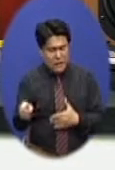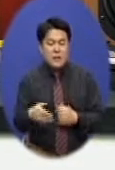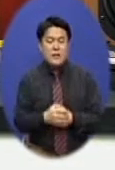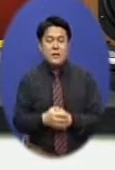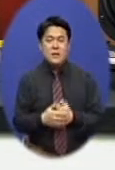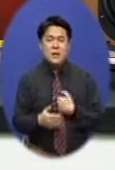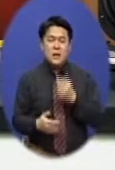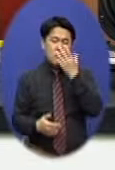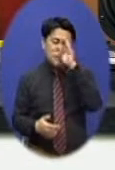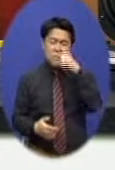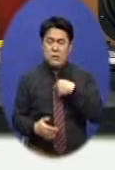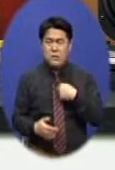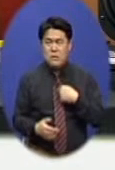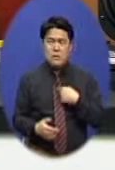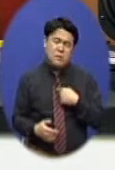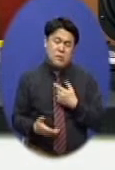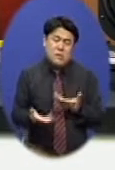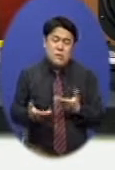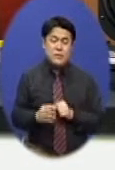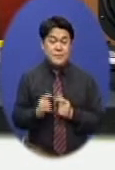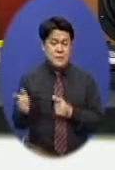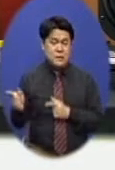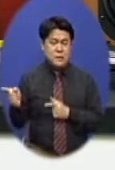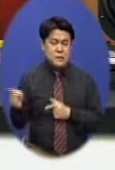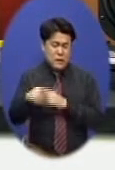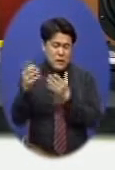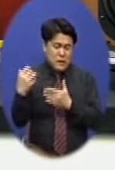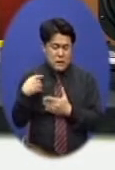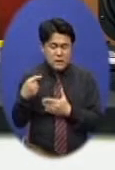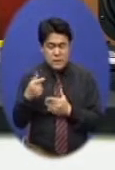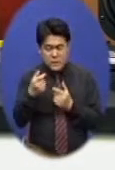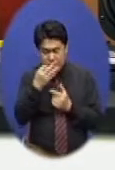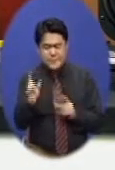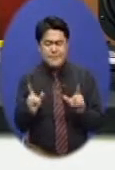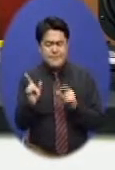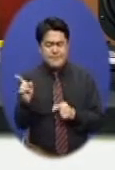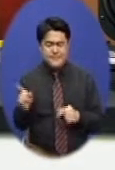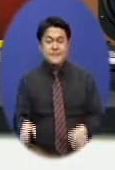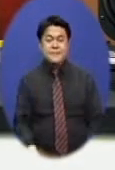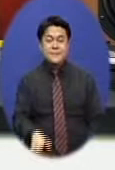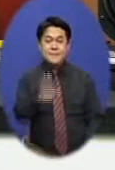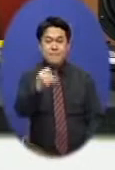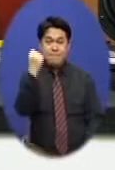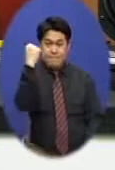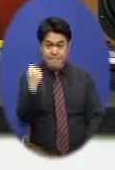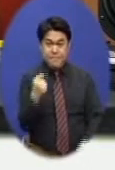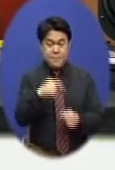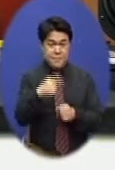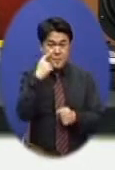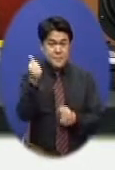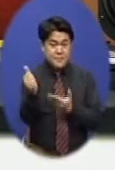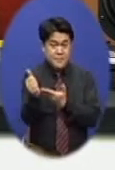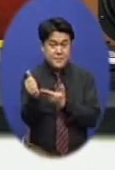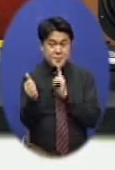병원 우울증까지 있어가지고 여러 가지로 아주 힘든 나날을 보내고 있답니다. 자, 힘내시라고 아빠에게 한